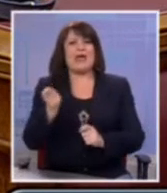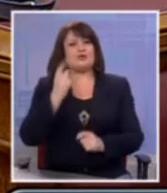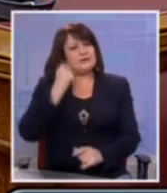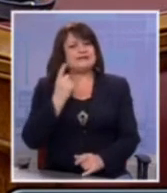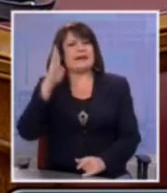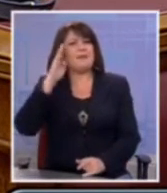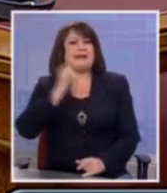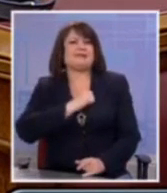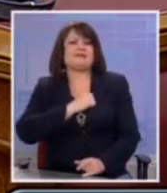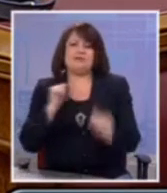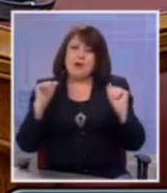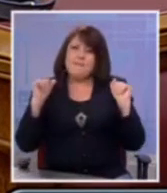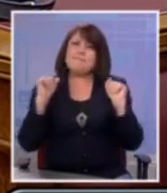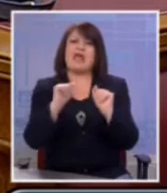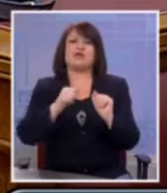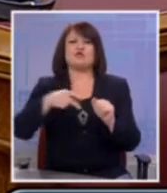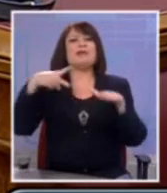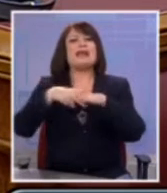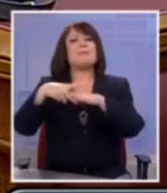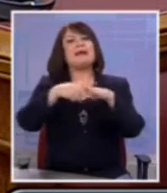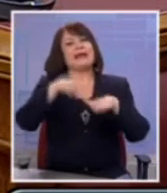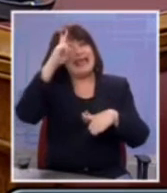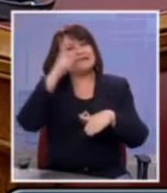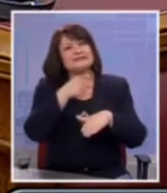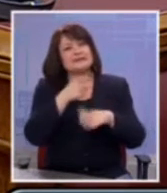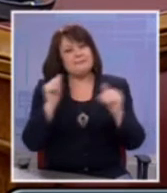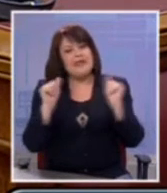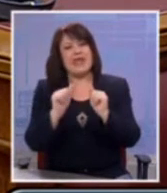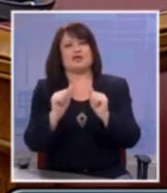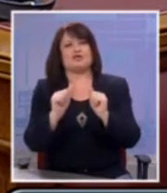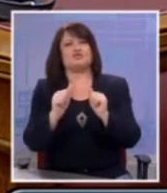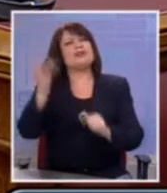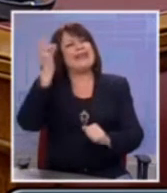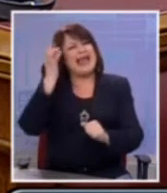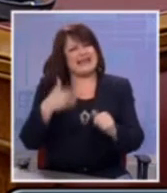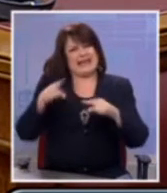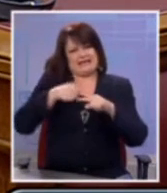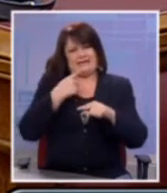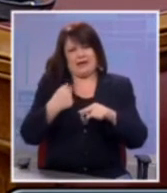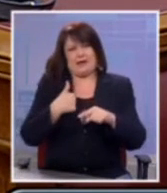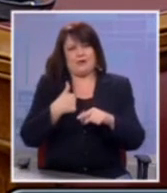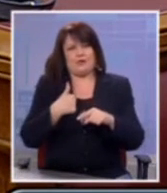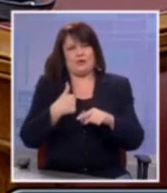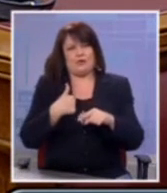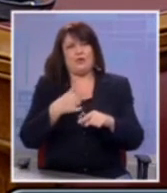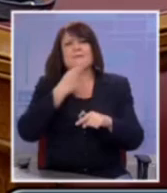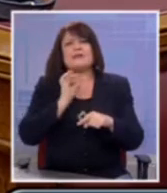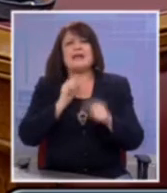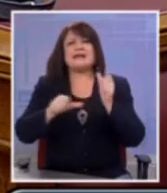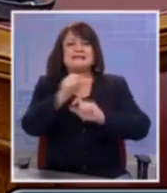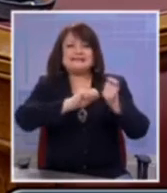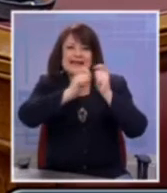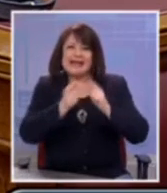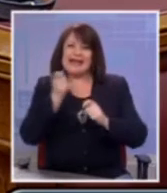τις πιέσεις που ασκούσαν οι γερμανικές τράπεζες, θα πρόσθετα εγώ και οι γαλλικές, προκειμένου να αποφευχθεί η αναδιάρθρωση